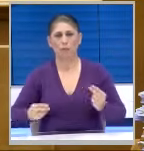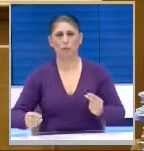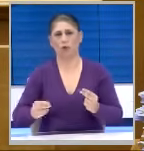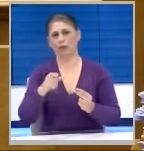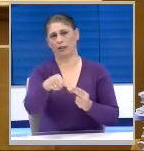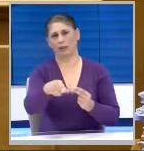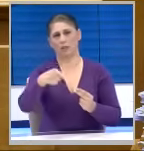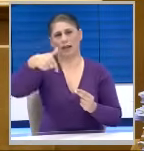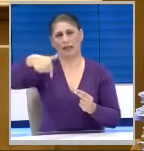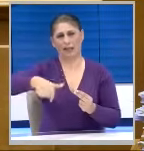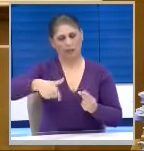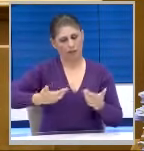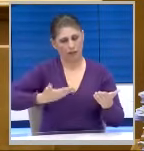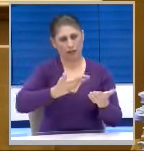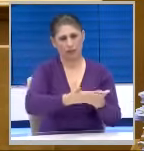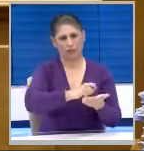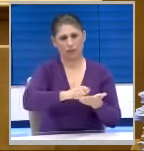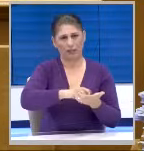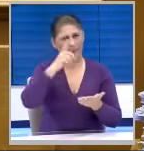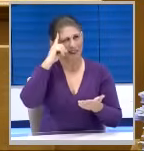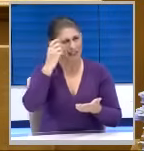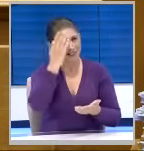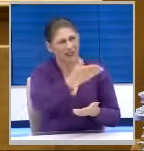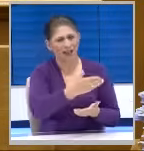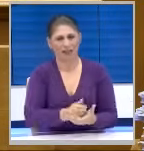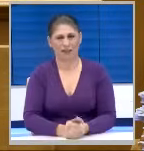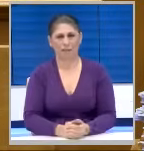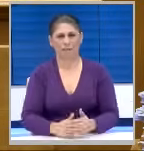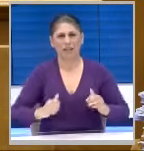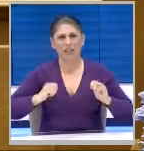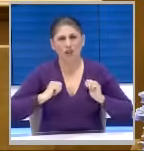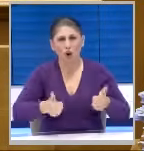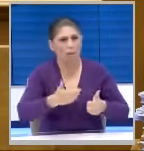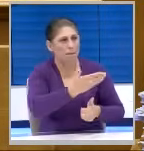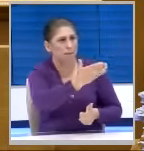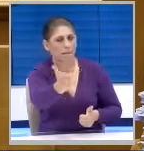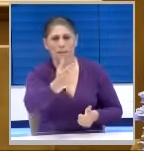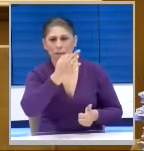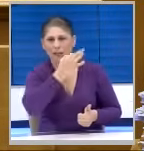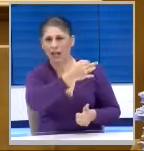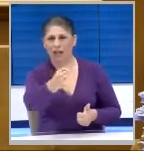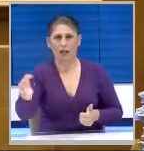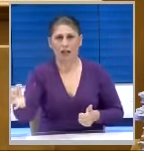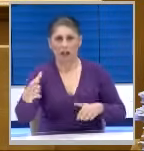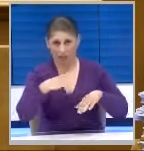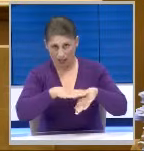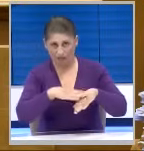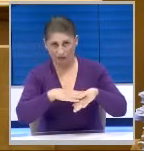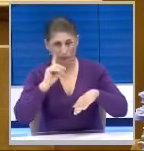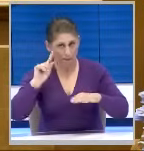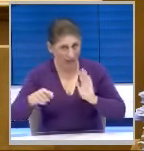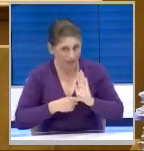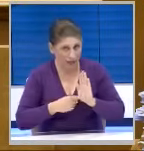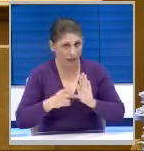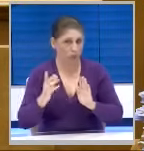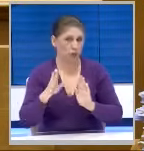καταθέτω στα πρακτικά τα ξέρετε και τολμάτε να λέτε ότι έφταιξαν οι παραβιάσεις